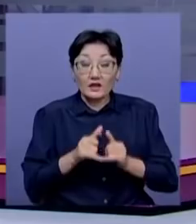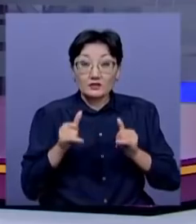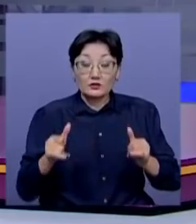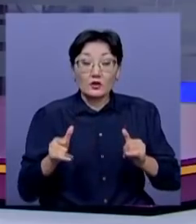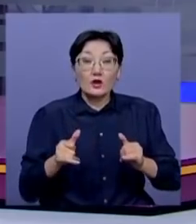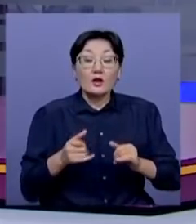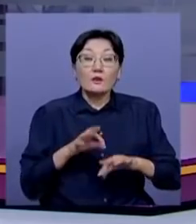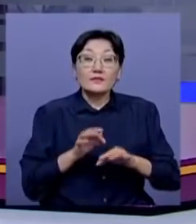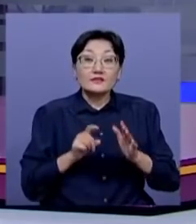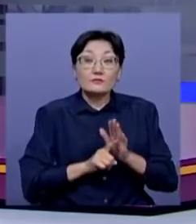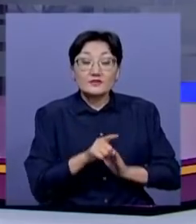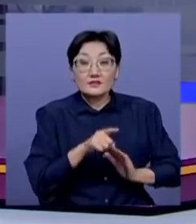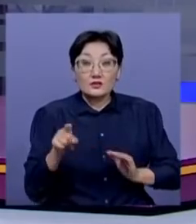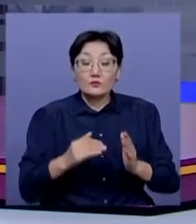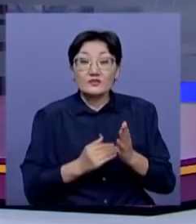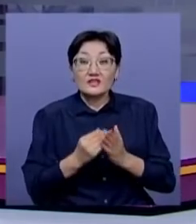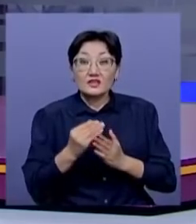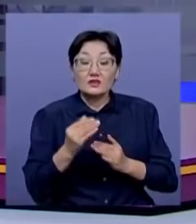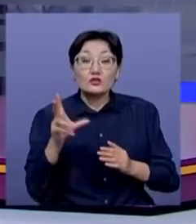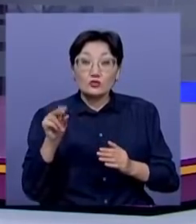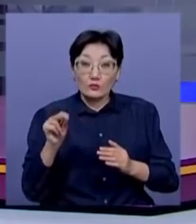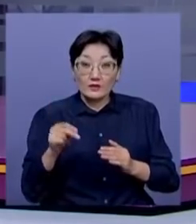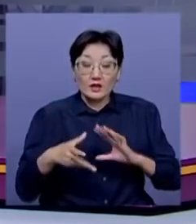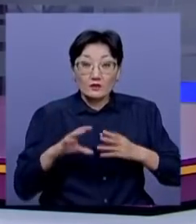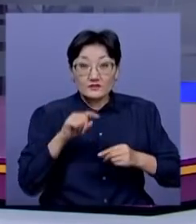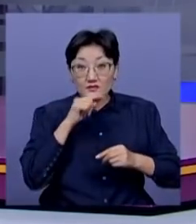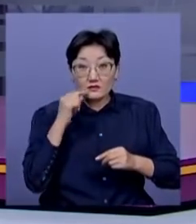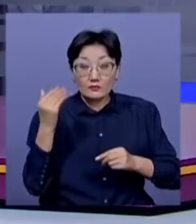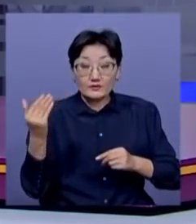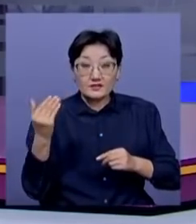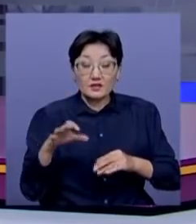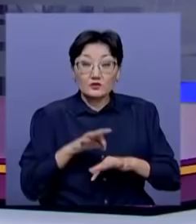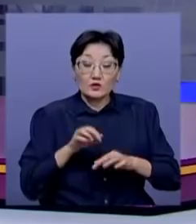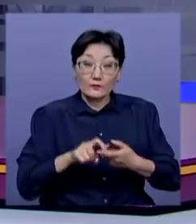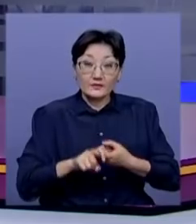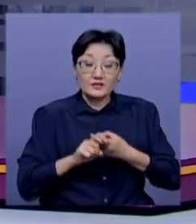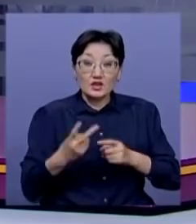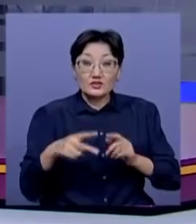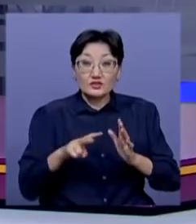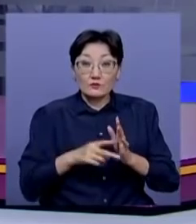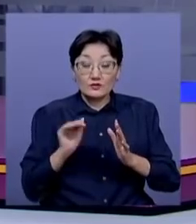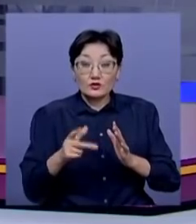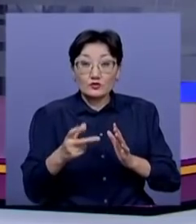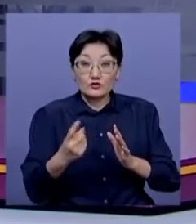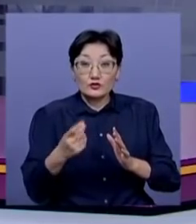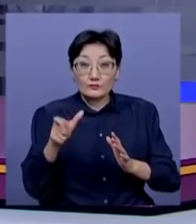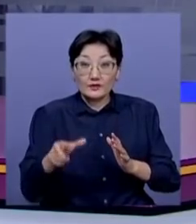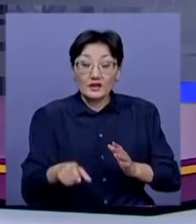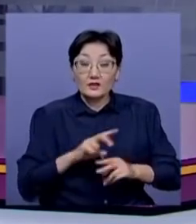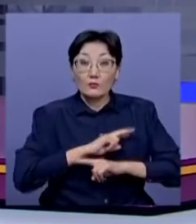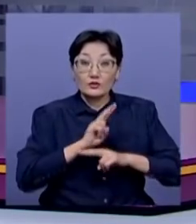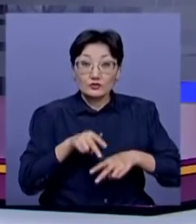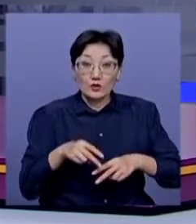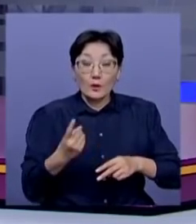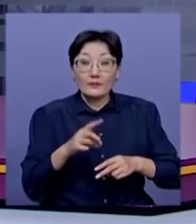да пандемия басталғалы тіркелген ең жоғарғы көрсеткіш. Ресей Федерациясында инфекциядан 27301 адам көз жұмды,